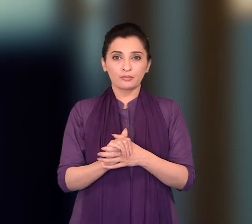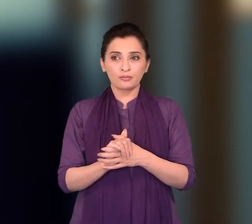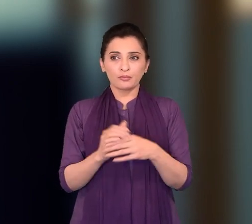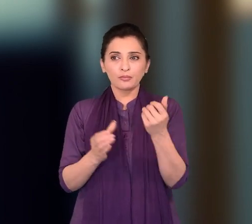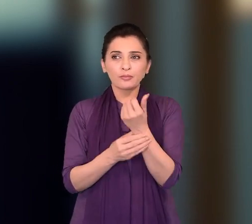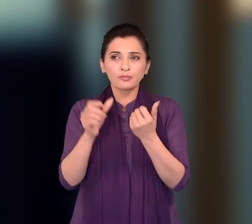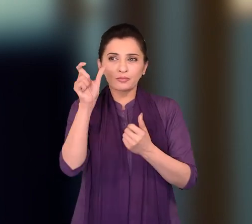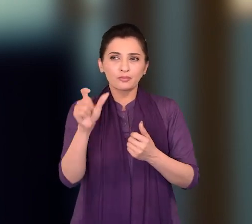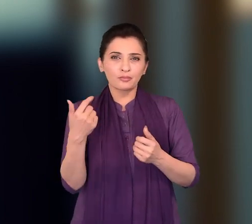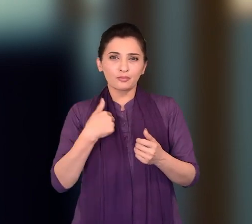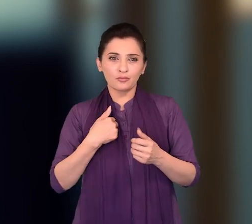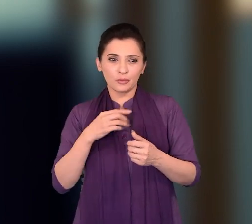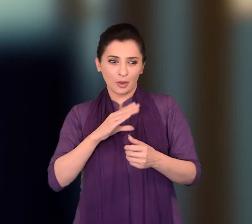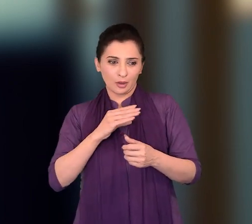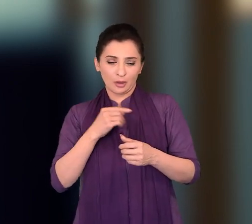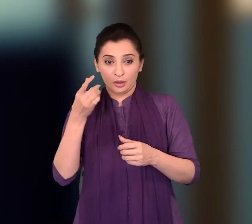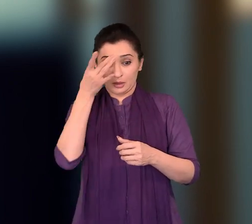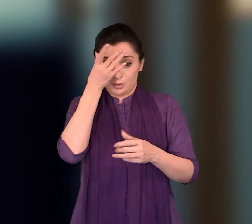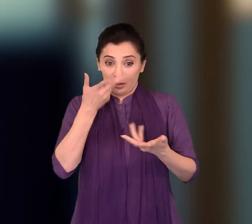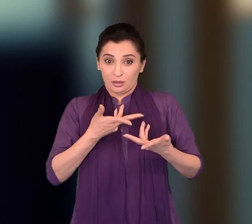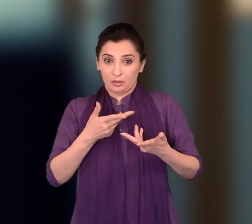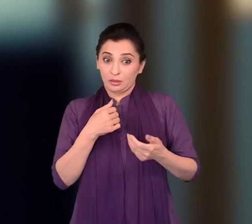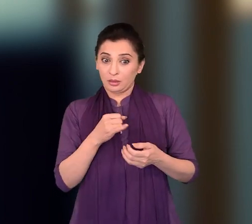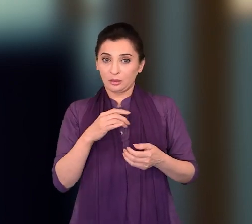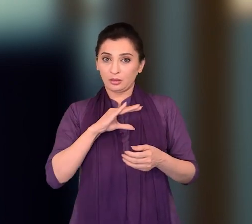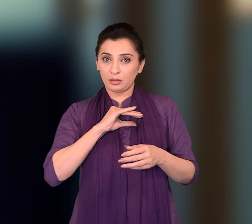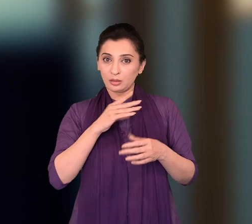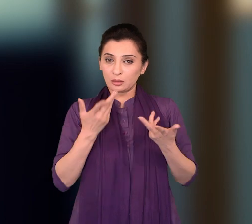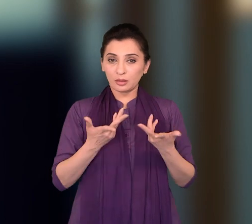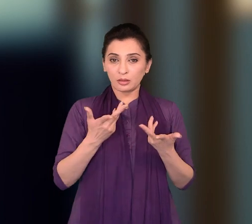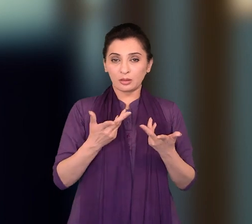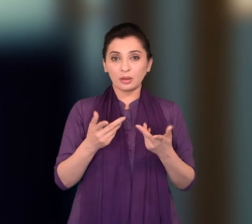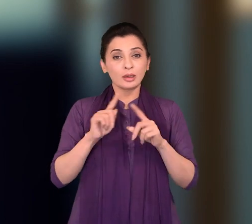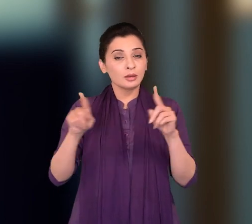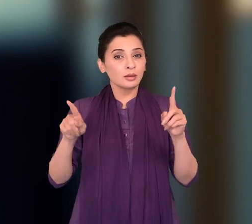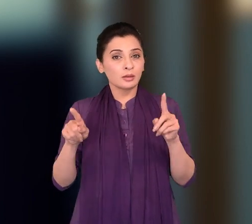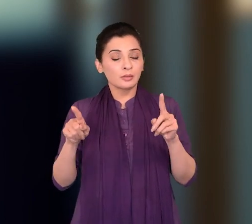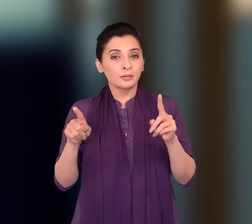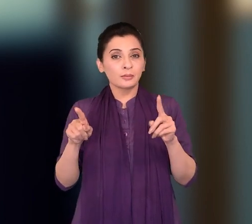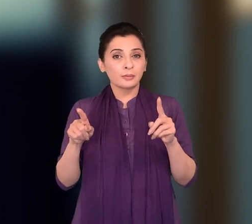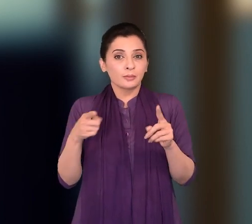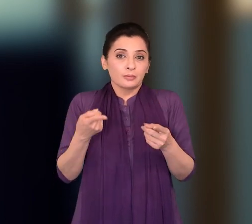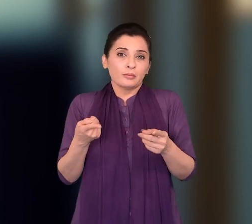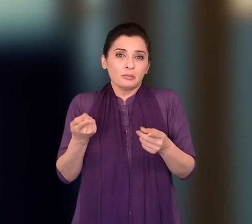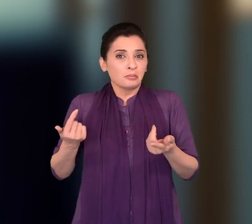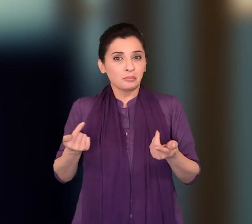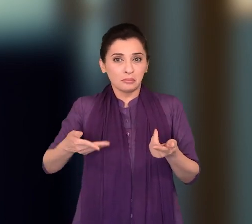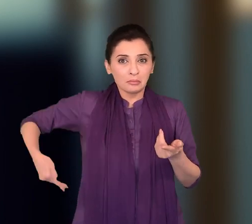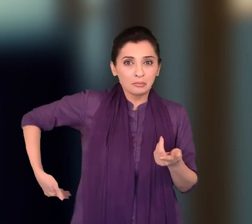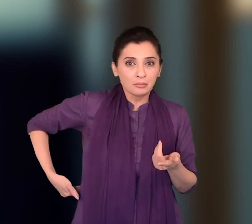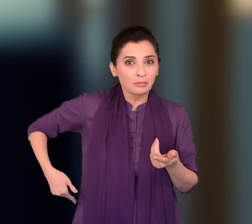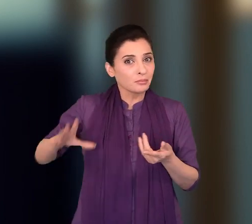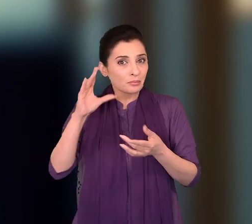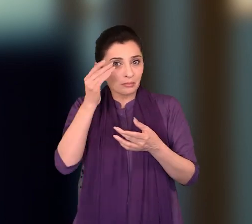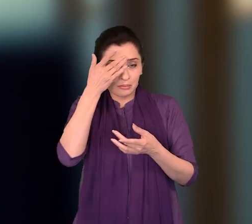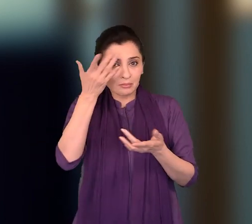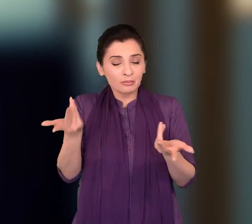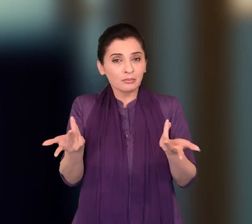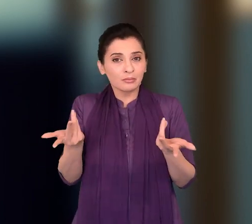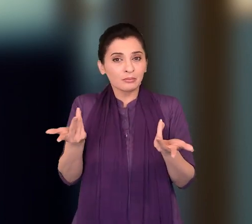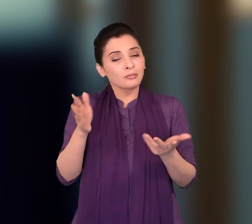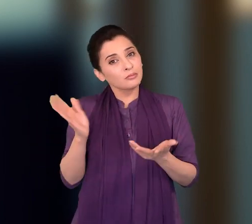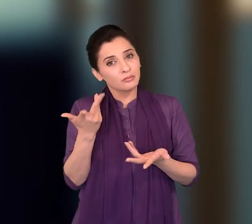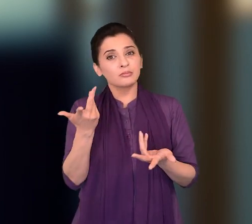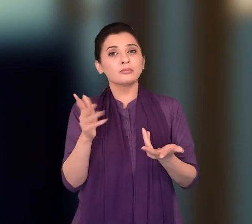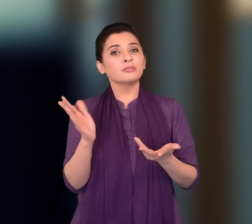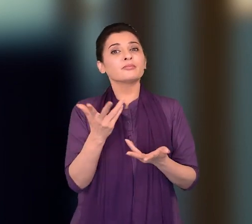یہ ہارٹ پرابلمس جنرلی یہ سمجھا جاتا ہے کہ ان سے سویلنگ ہوتی ہے, لیکن ہو سکتا ہے کہ اس کو انڈر لائن کڈنی کا پرابلم ہو, اس میں بھی ہو جاتا ہے. لیکن ایک لے